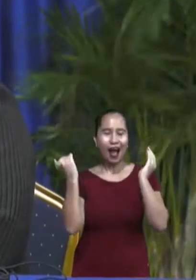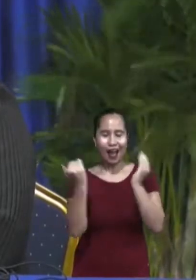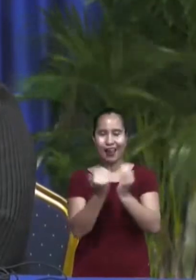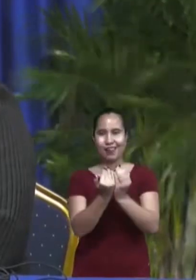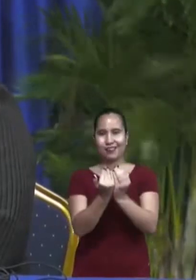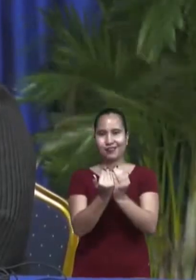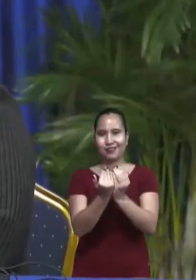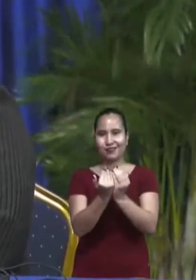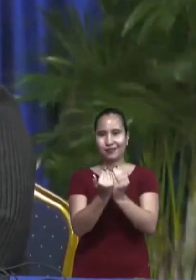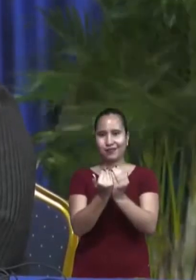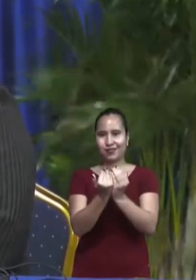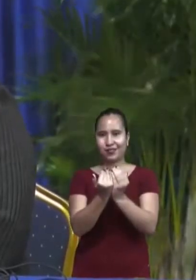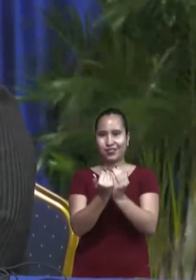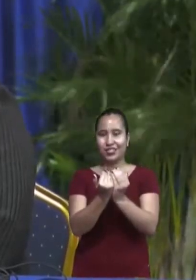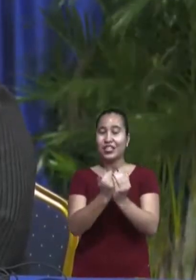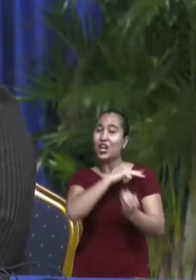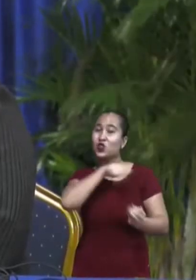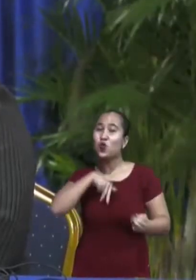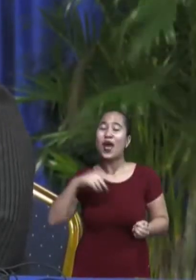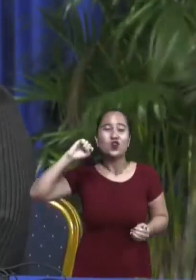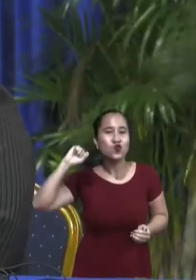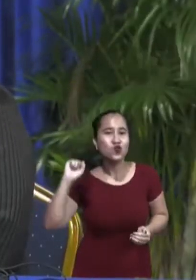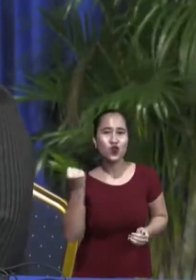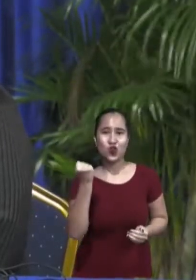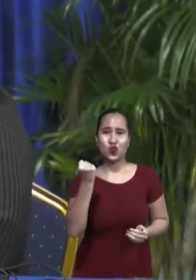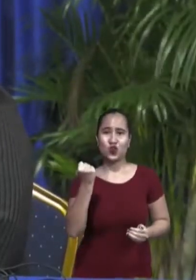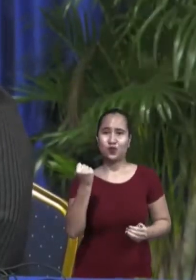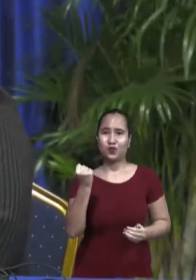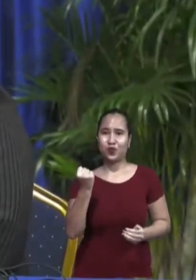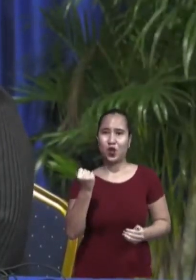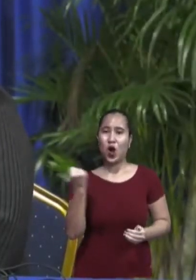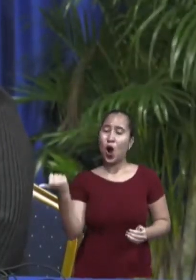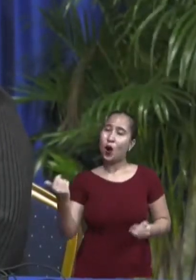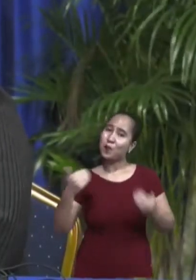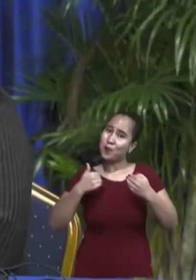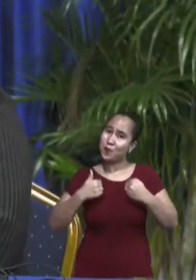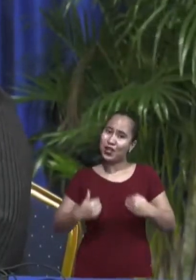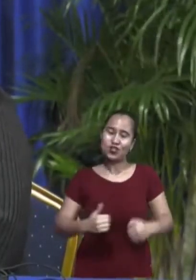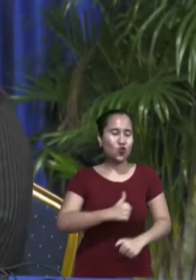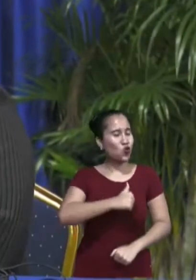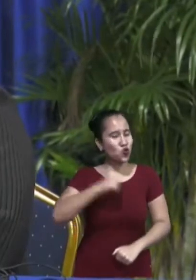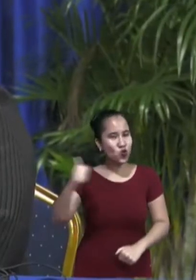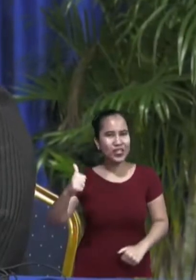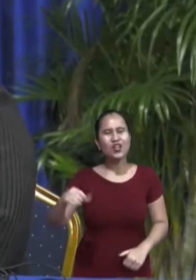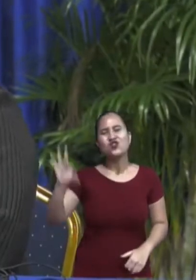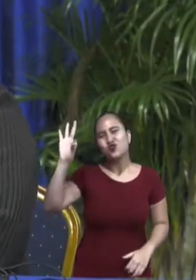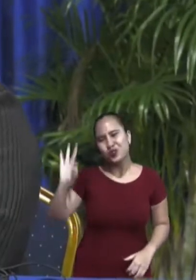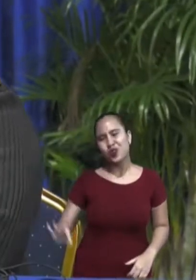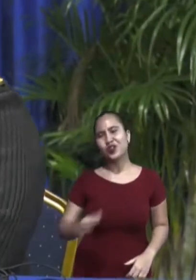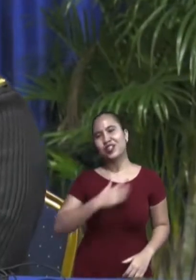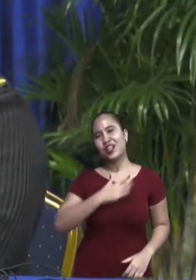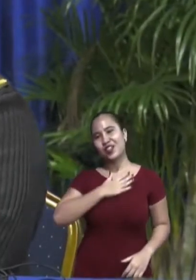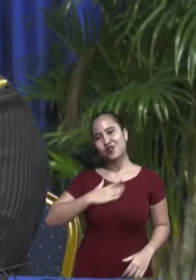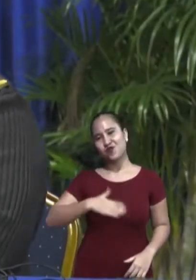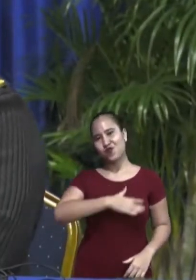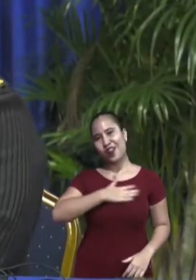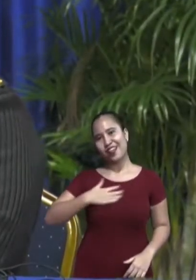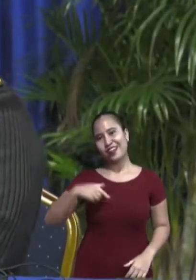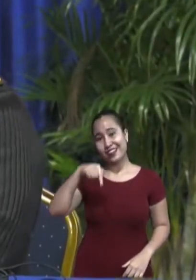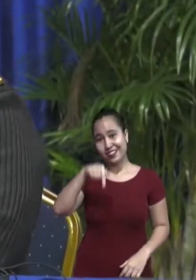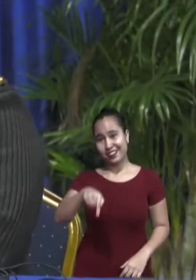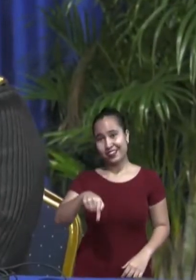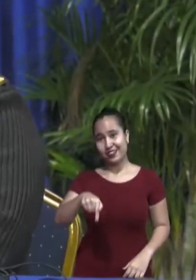COVID-19 management team gisteren aan op de reguliere persconferentie van de overheid. Slijngaard zegt dat de mensen in het zorghotel zijn